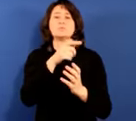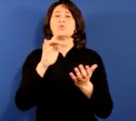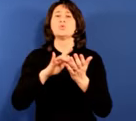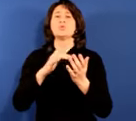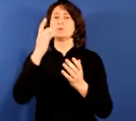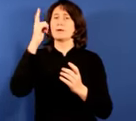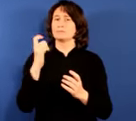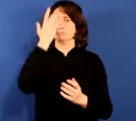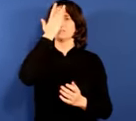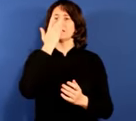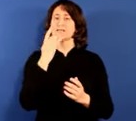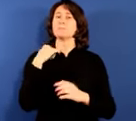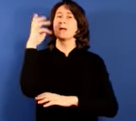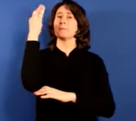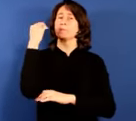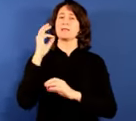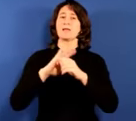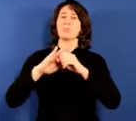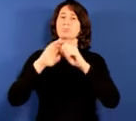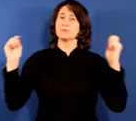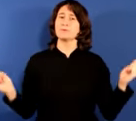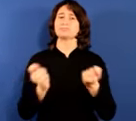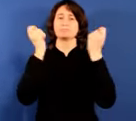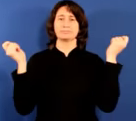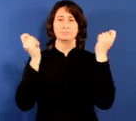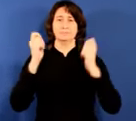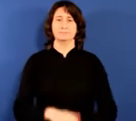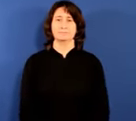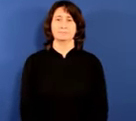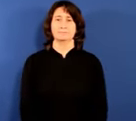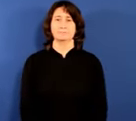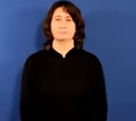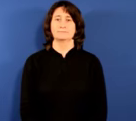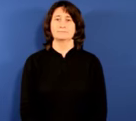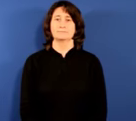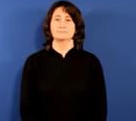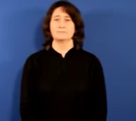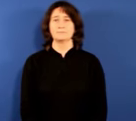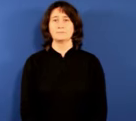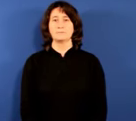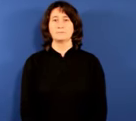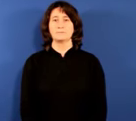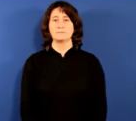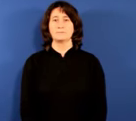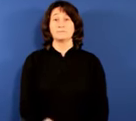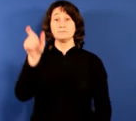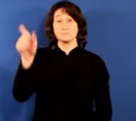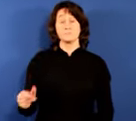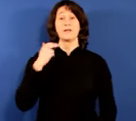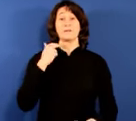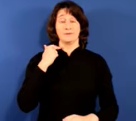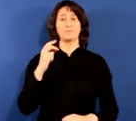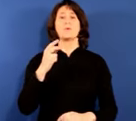babesa, klub bat baino gehiago delako eta Bizkaiaren espiritua ordezkatzen duelako. Aldu Nagusiak esan du Atletiken